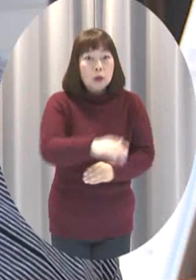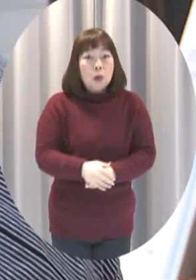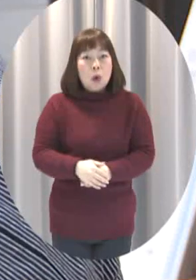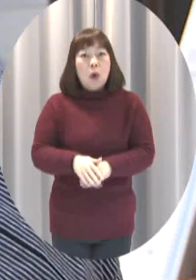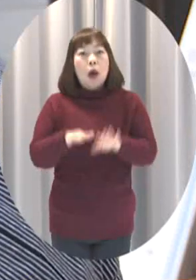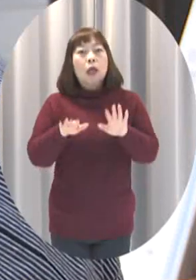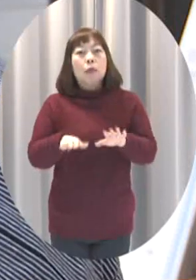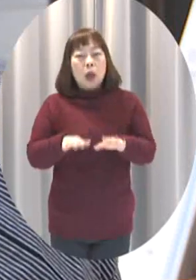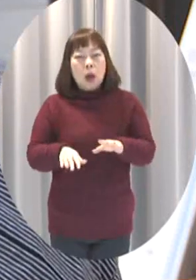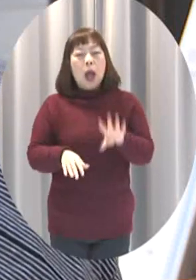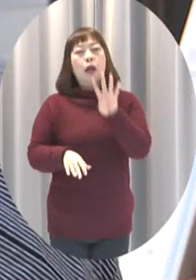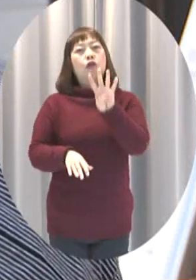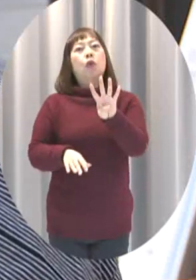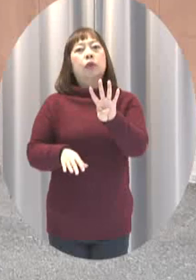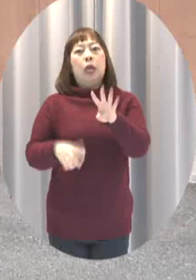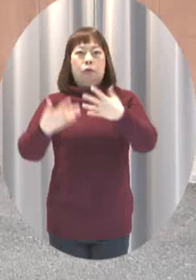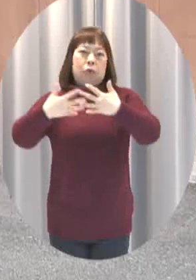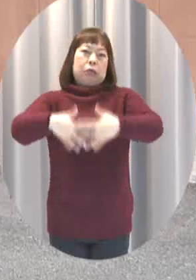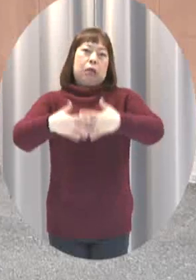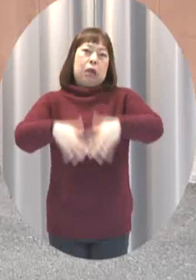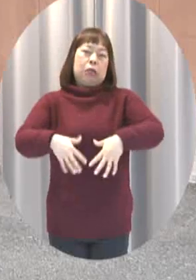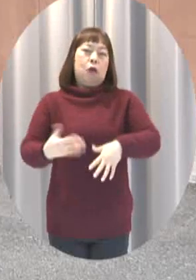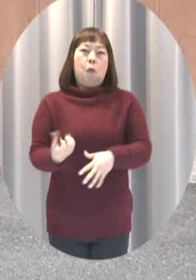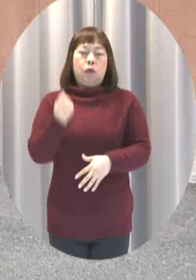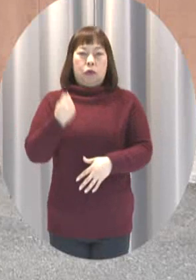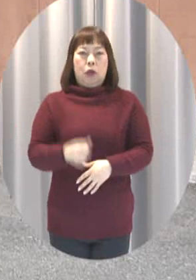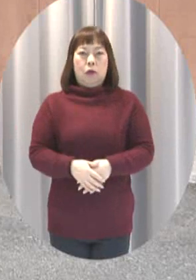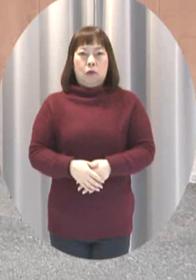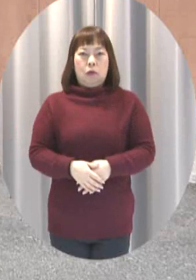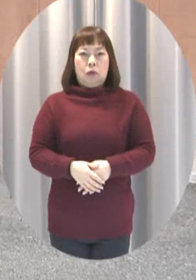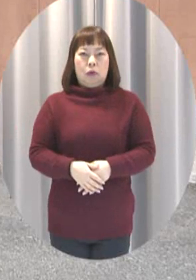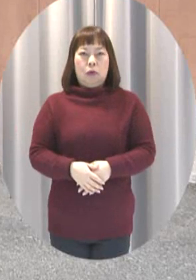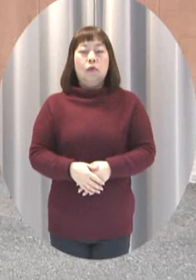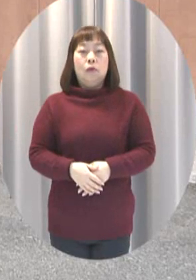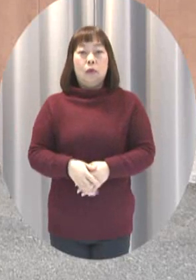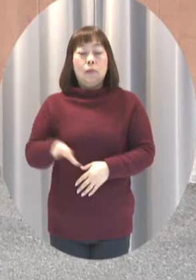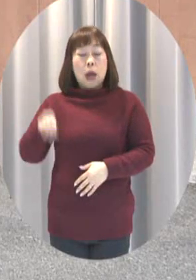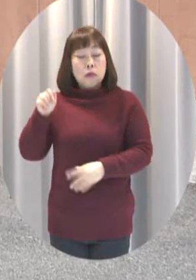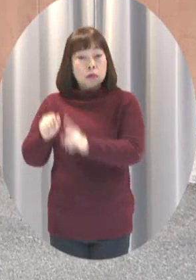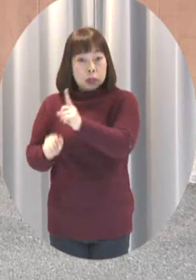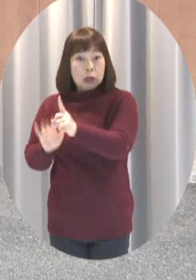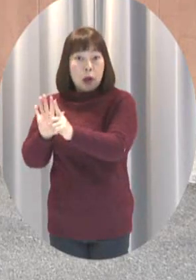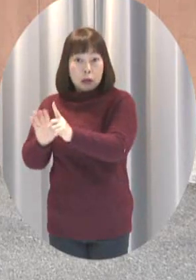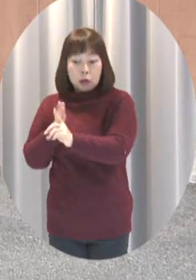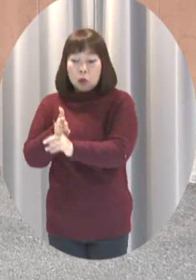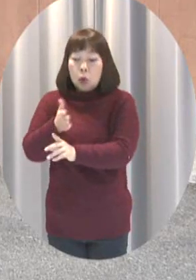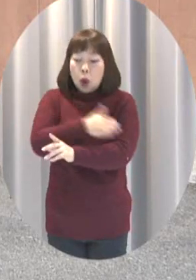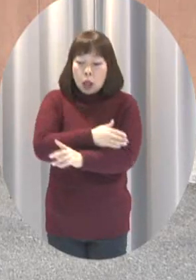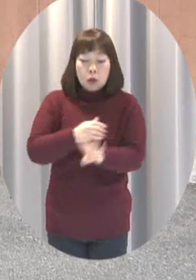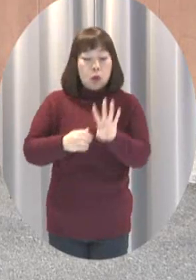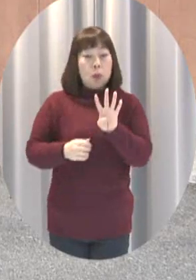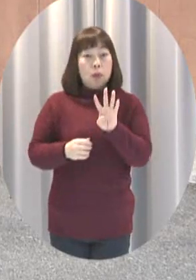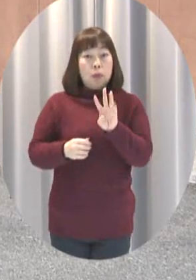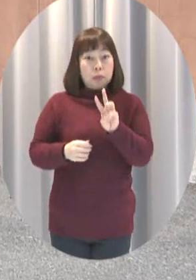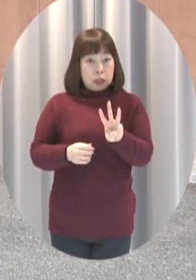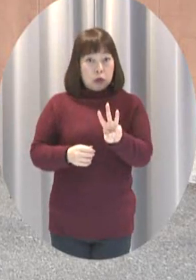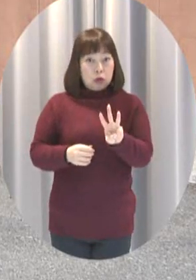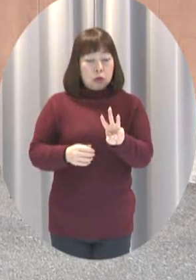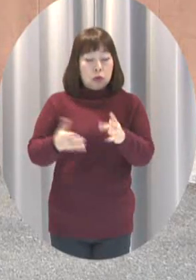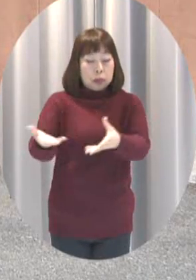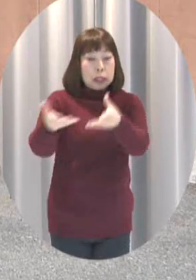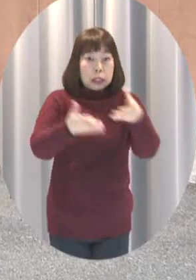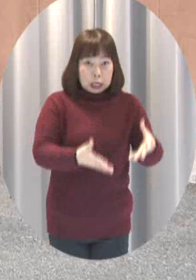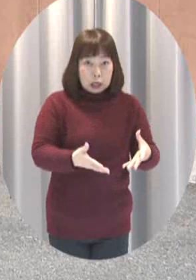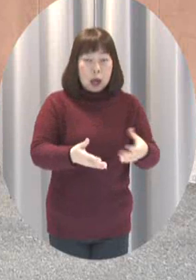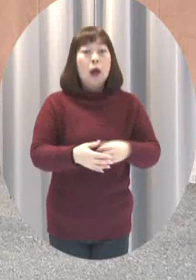工機を所有しております。4台後から入れた機械につきましては、大口径